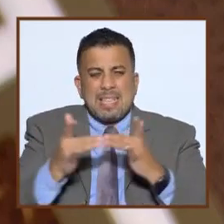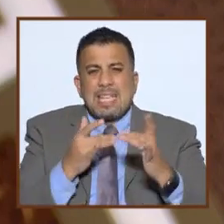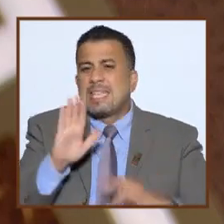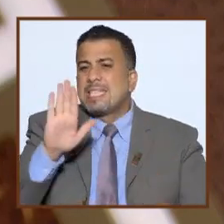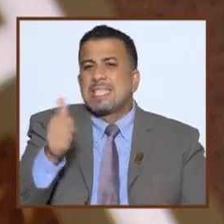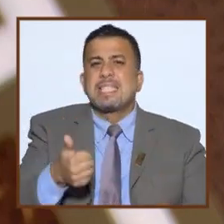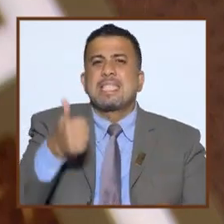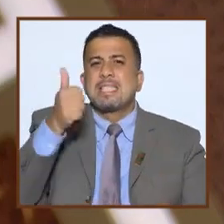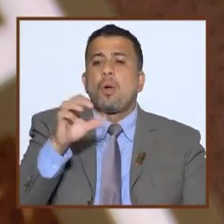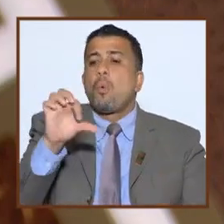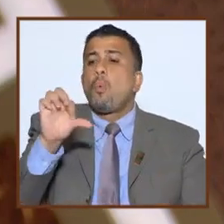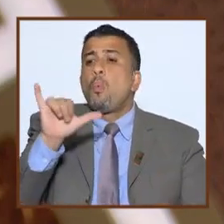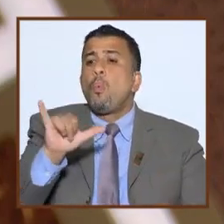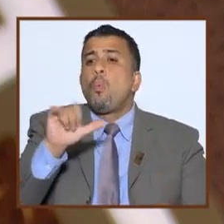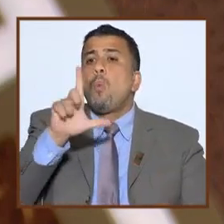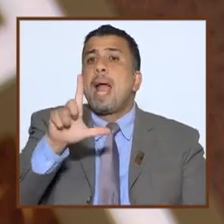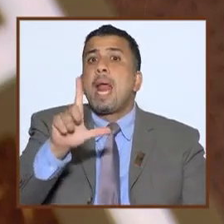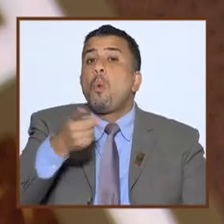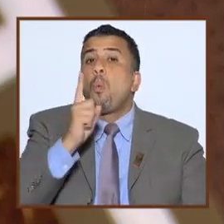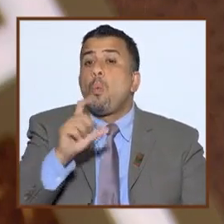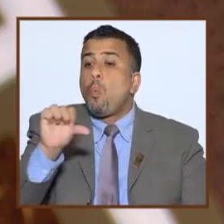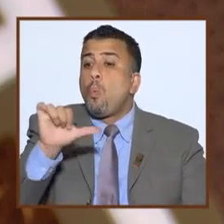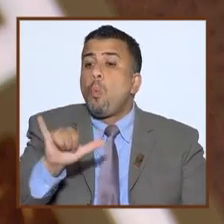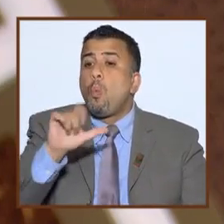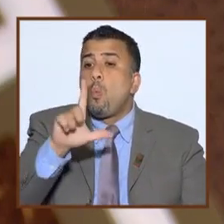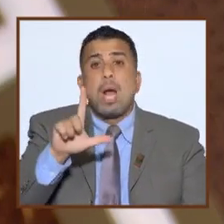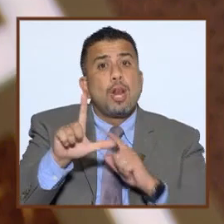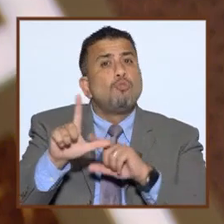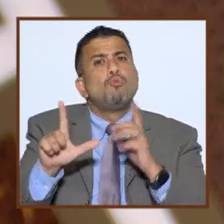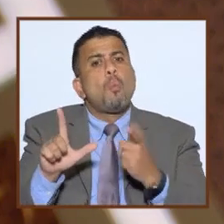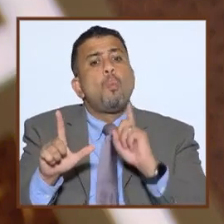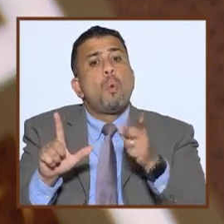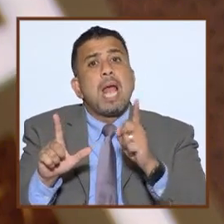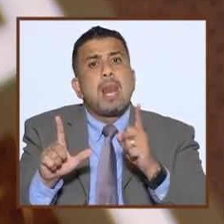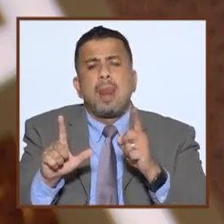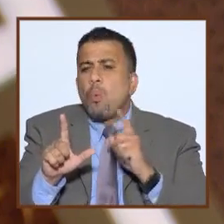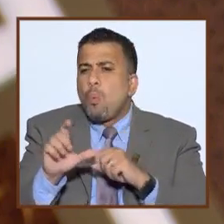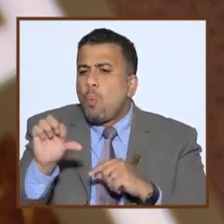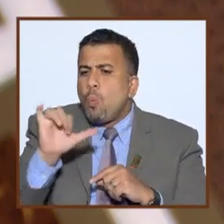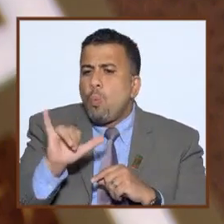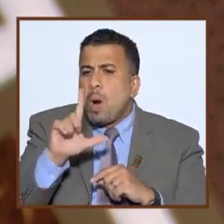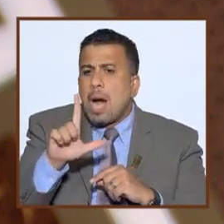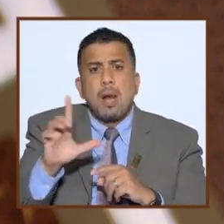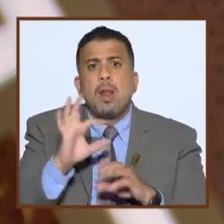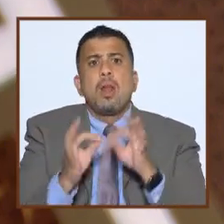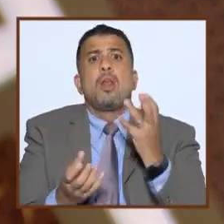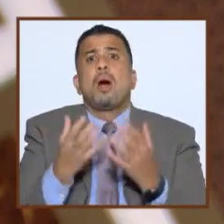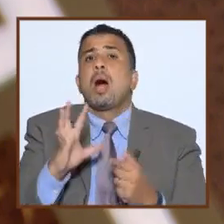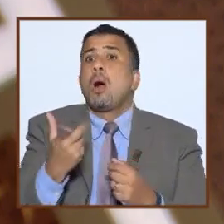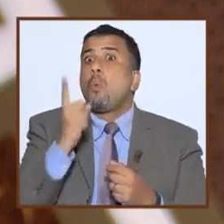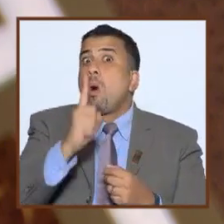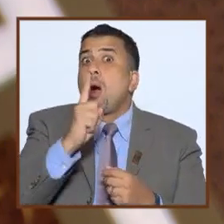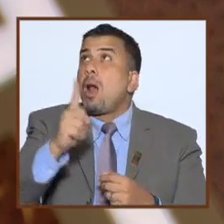ساهون والواد في جهنم على قول بعض اهل العلم من اهل التفسير وقيل ويل كلمه تهديد